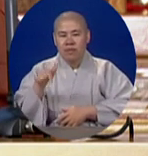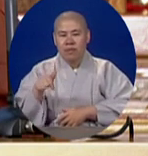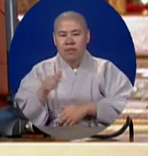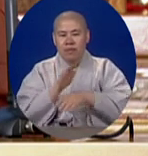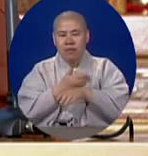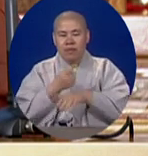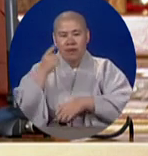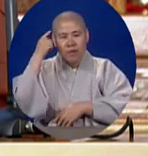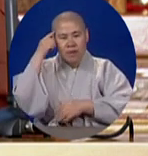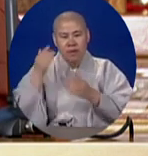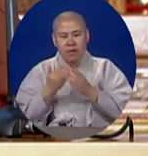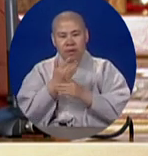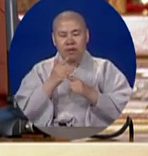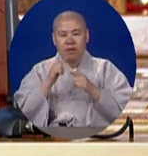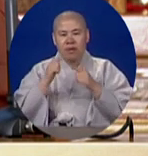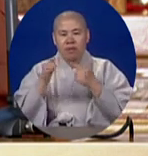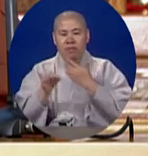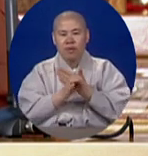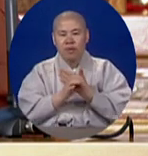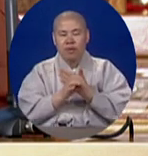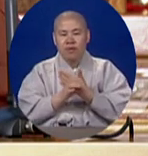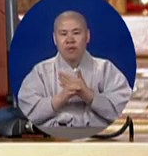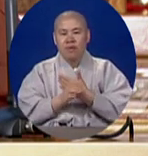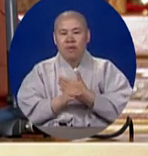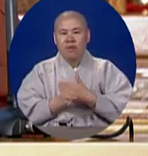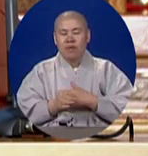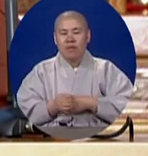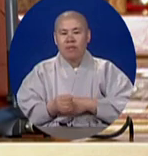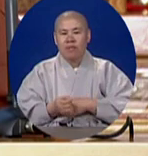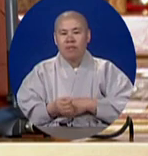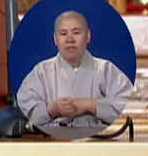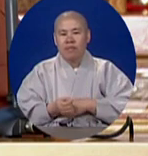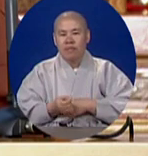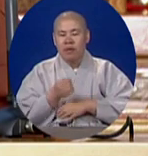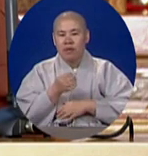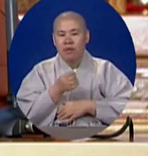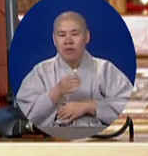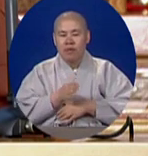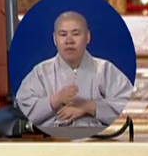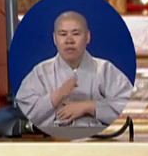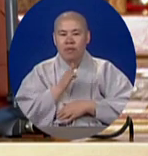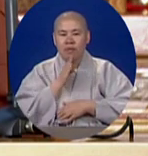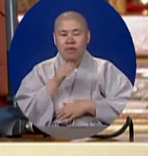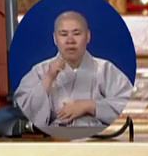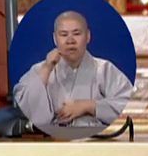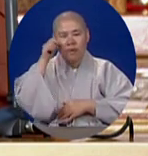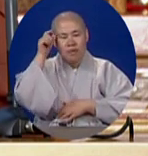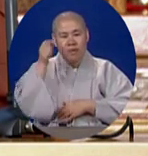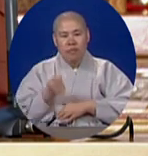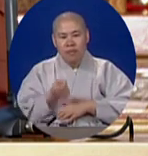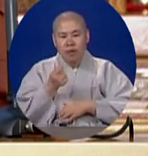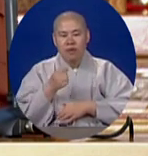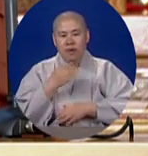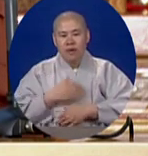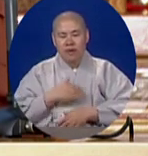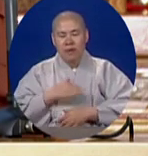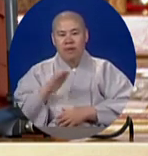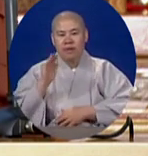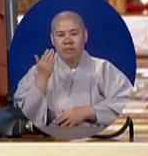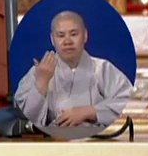망상심이 일어나면 즉각 곧즉자예요. 색즉 시공하는 깨달을 각자. 곧 알아라